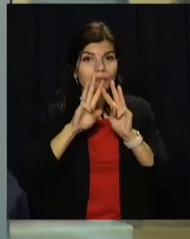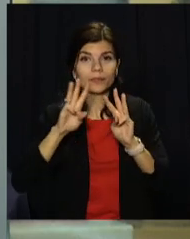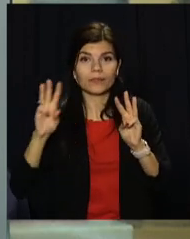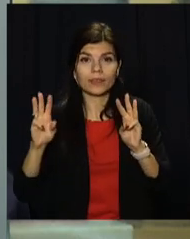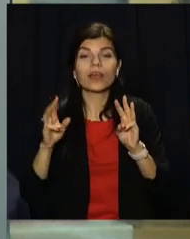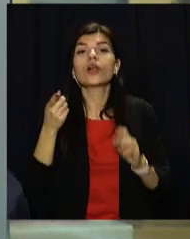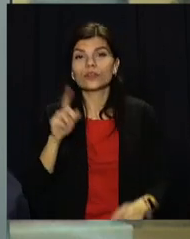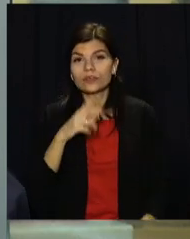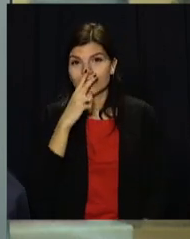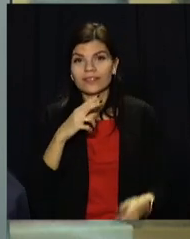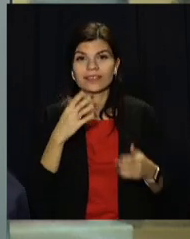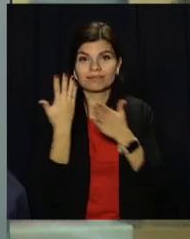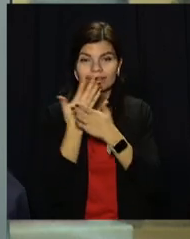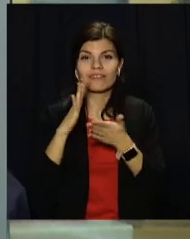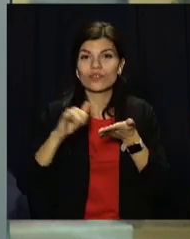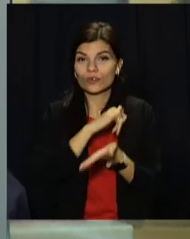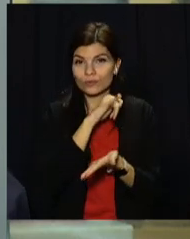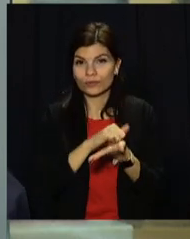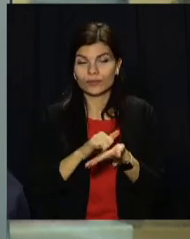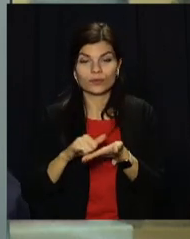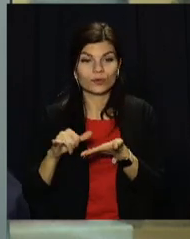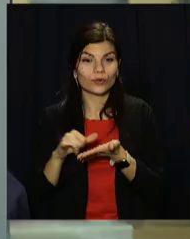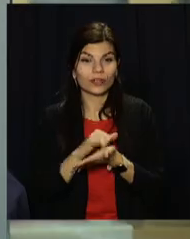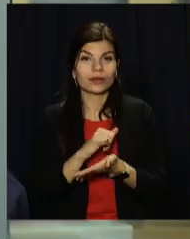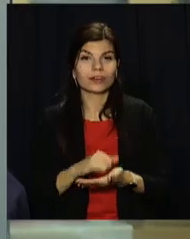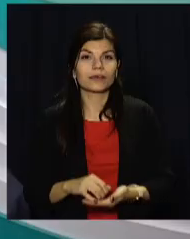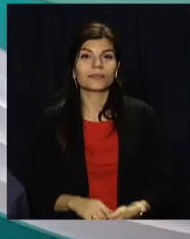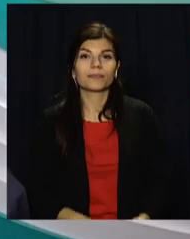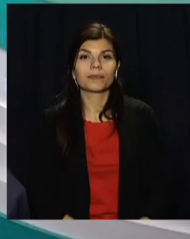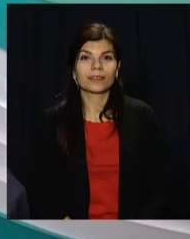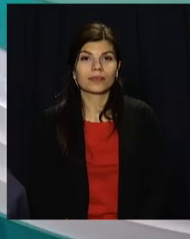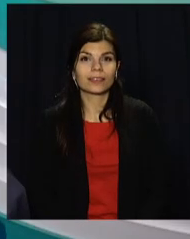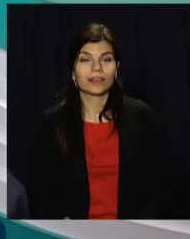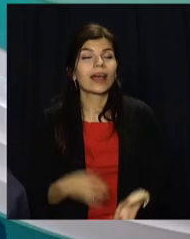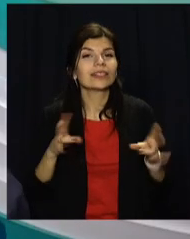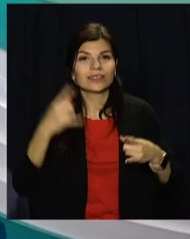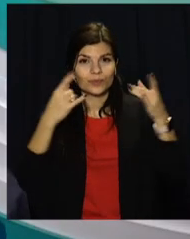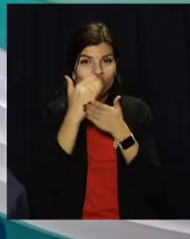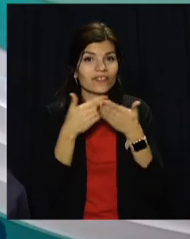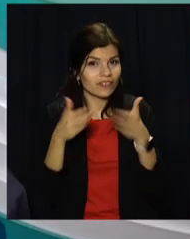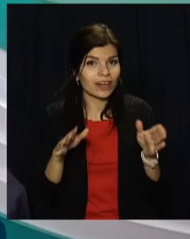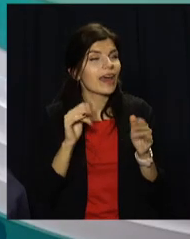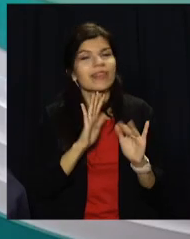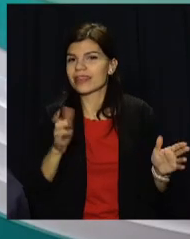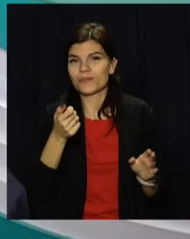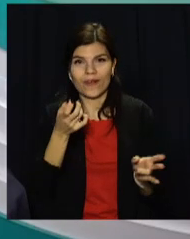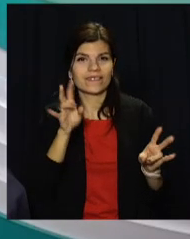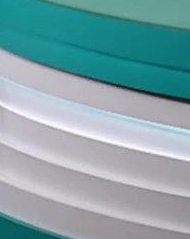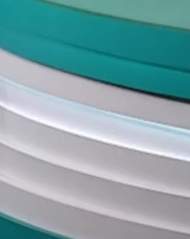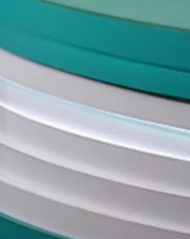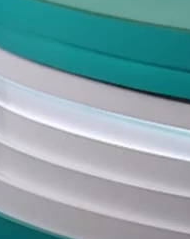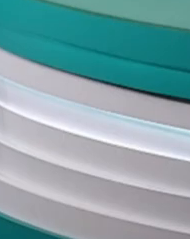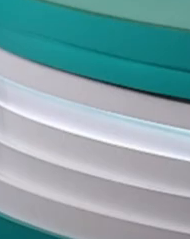.media. Дивіться сюжети в соціальних мережах та на нашому ютуб-каналі. Залишайтеся з відкритим та не перемикайте.